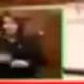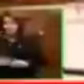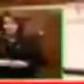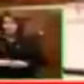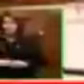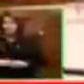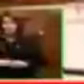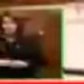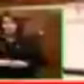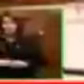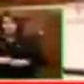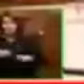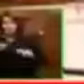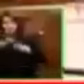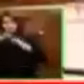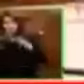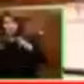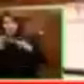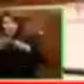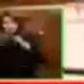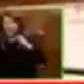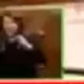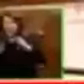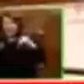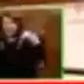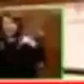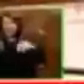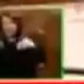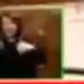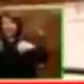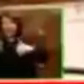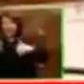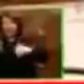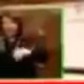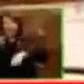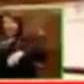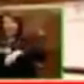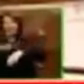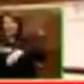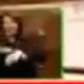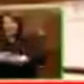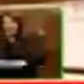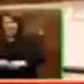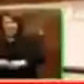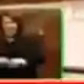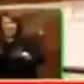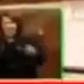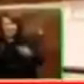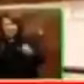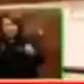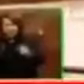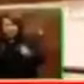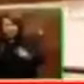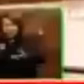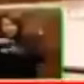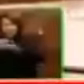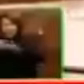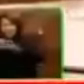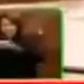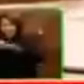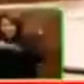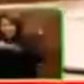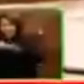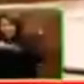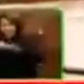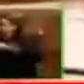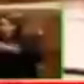وين تسقط هذوك المنحنيات كامله هذيك الجزائر العاصمه. نعم. شوف ومن والمصدر نتاعها المكاتب السلطه الوطنيه المتوزعه